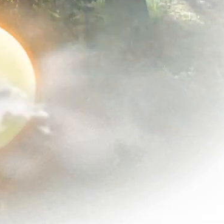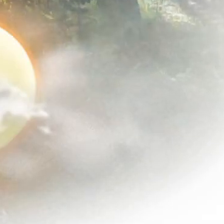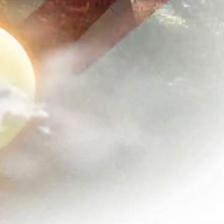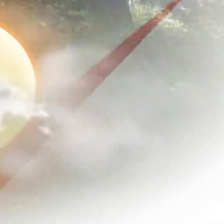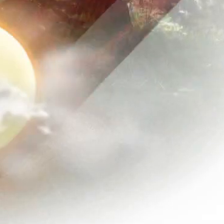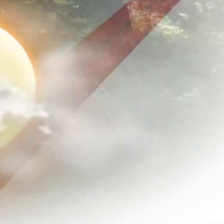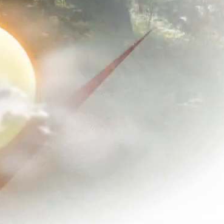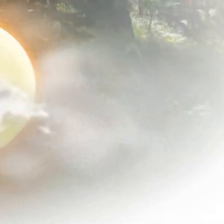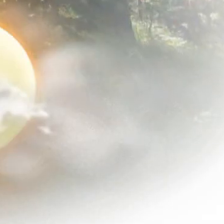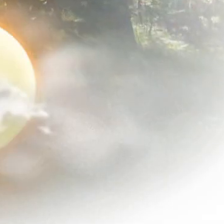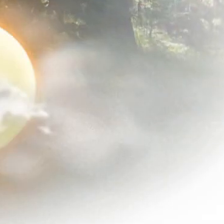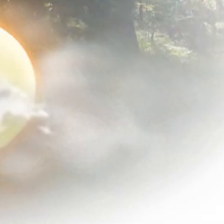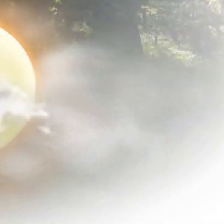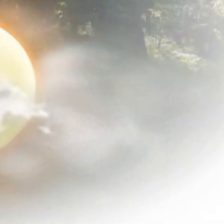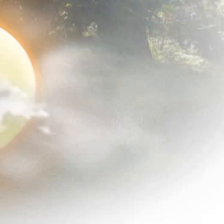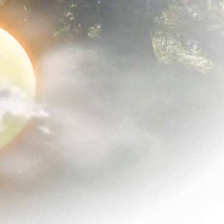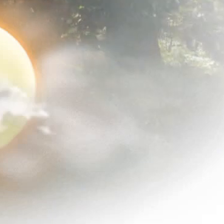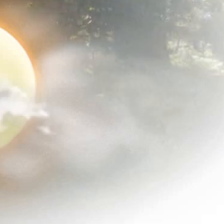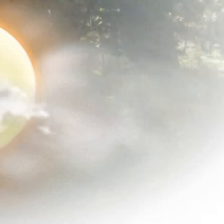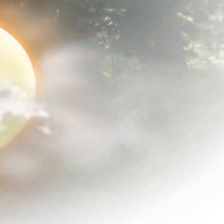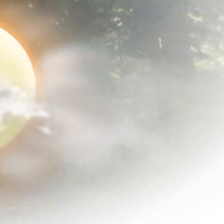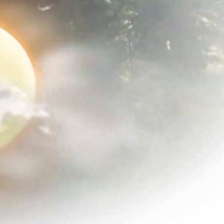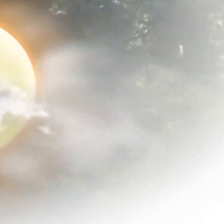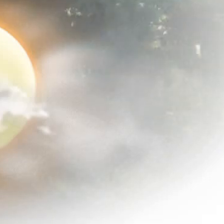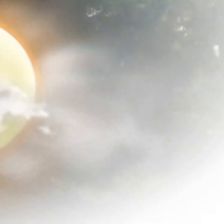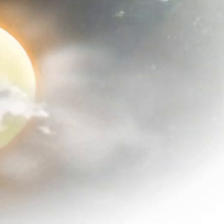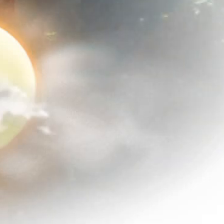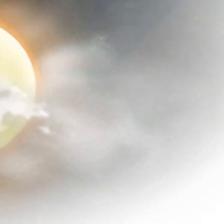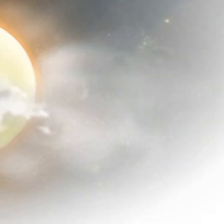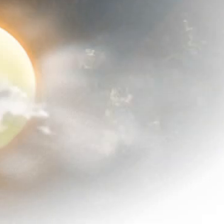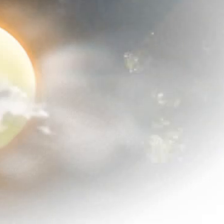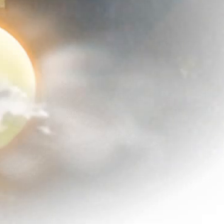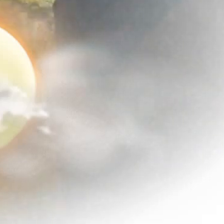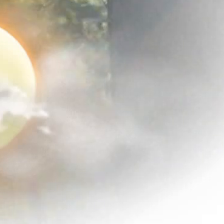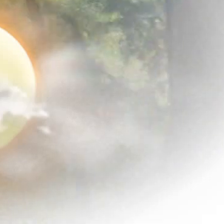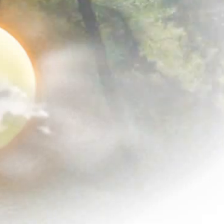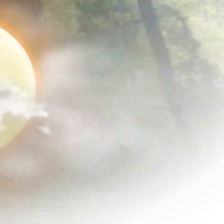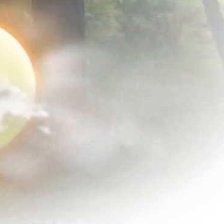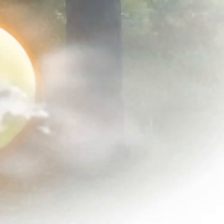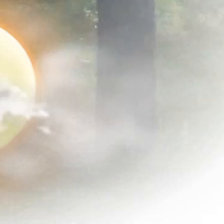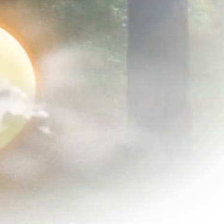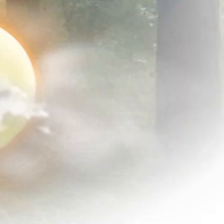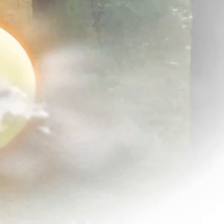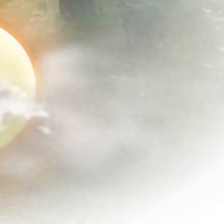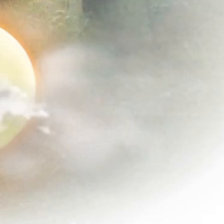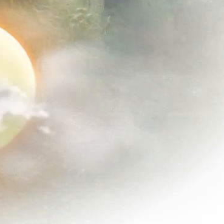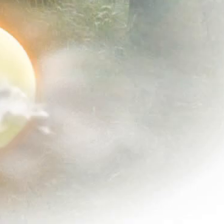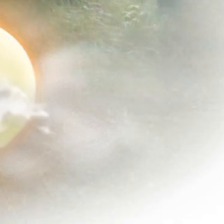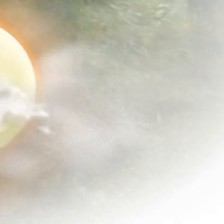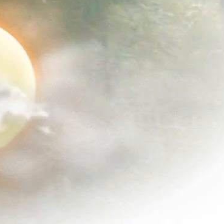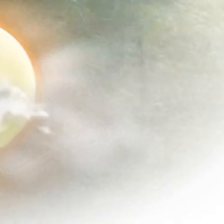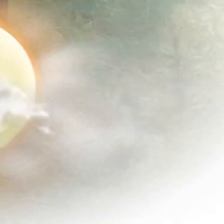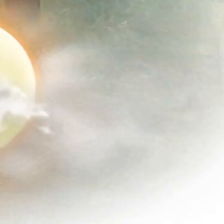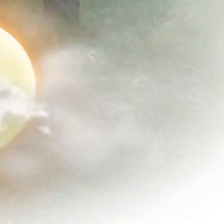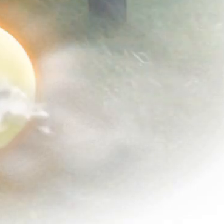Мастах сіноптыкі абяцаюць каля 12 градусаў цяпла раніцай, да плюс 16 днём і да плюс 11